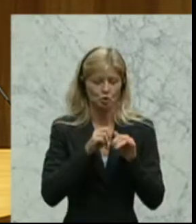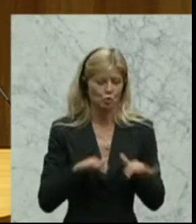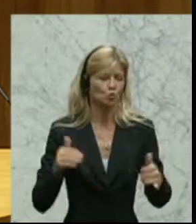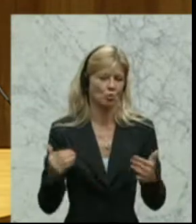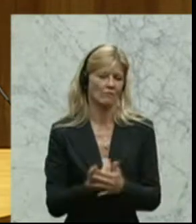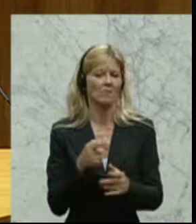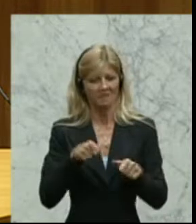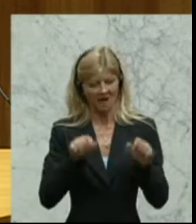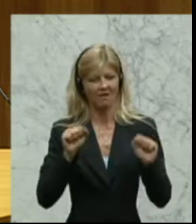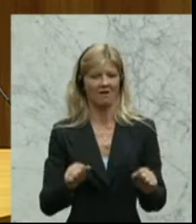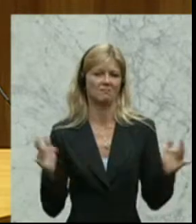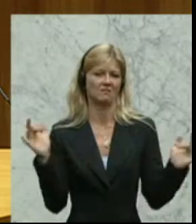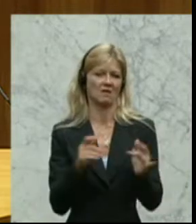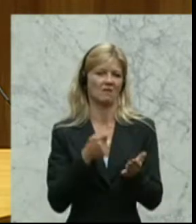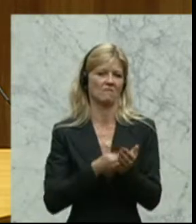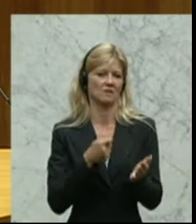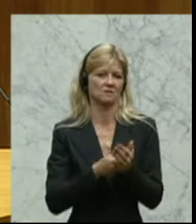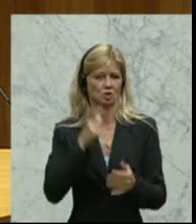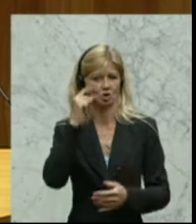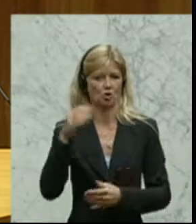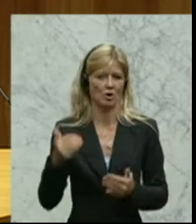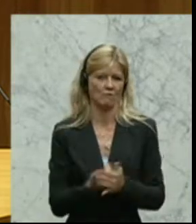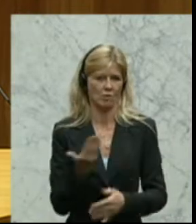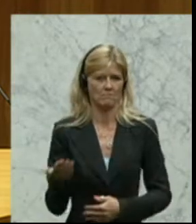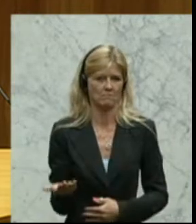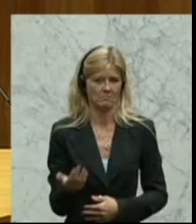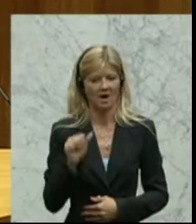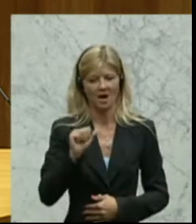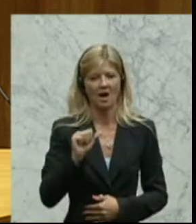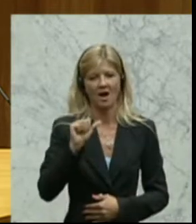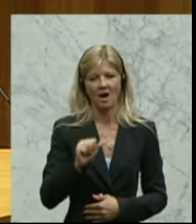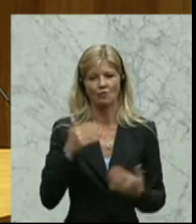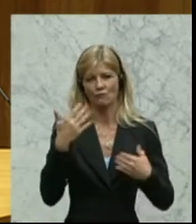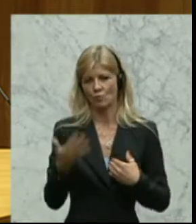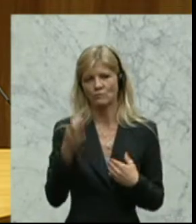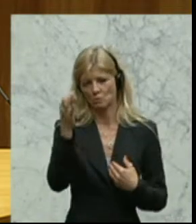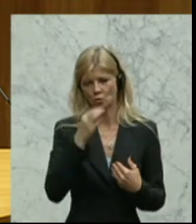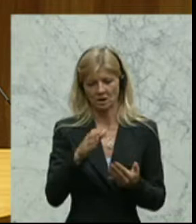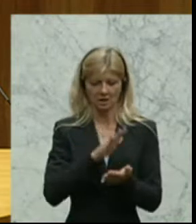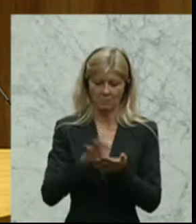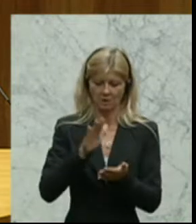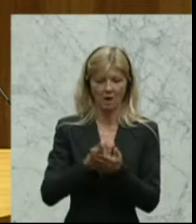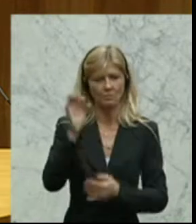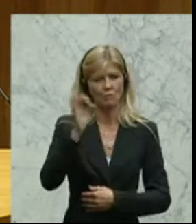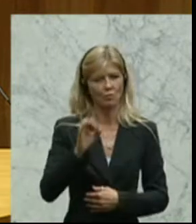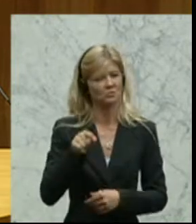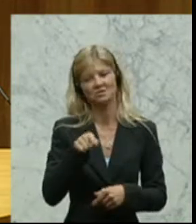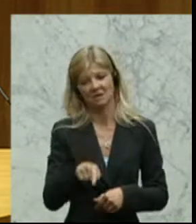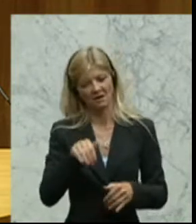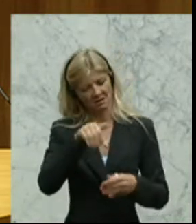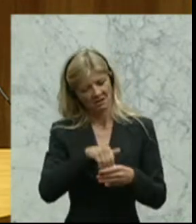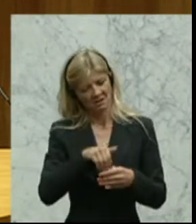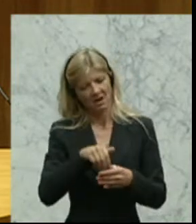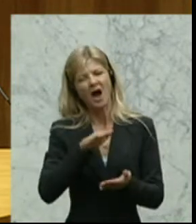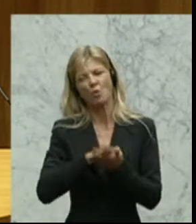könnte. 51% Abgabenquote, das ist wahrlich nichts, auf das man in Österreich Ausgabenquote, auf das man